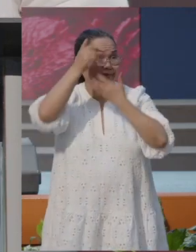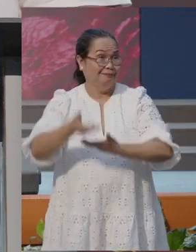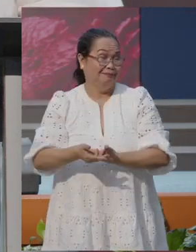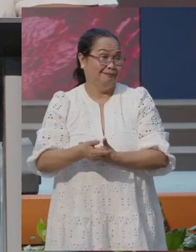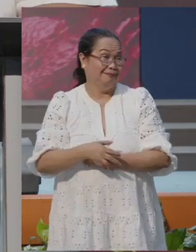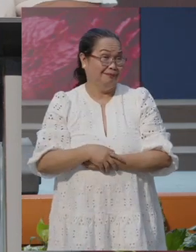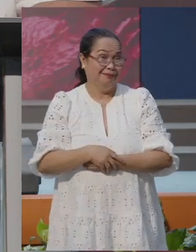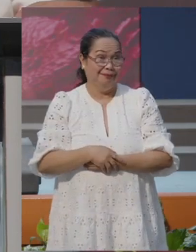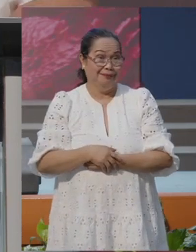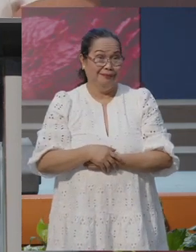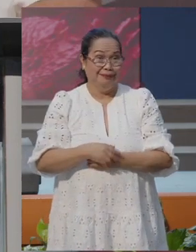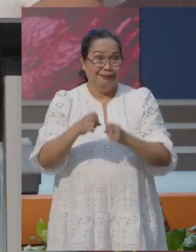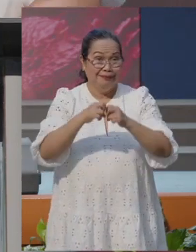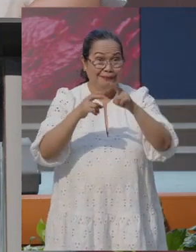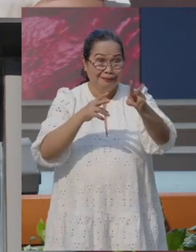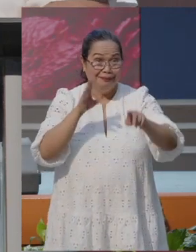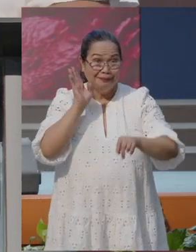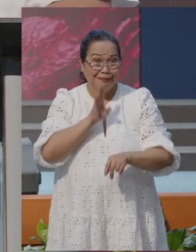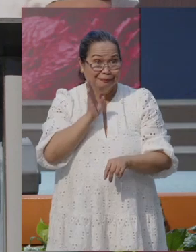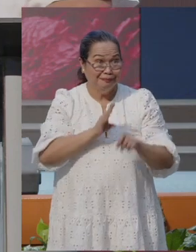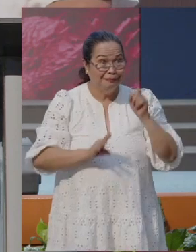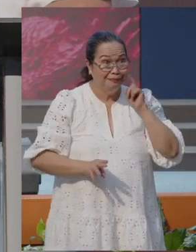kaibigan, hindi natin mamahal ng ganito.